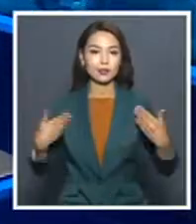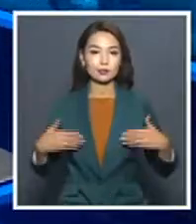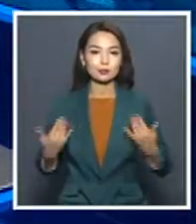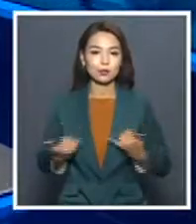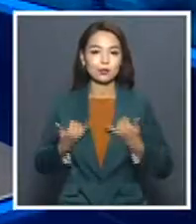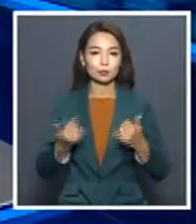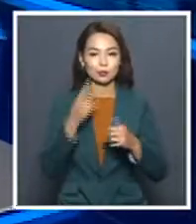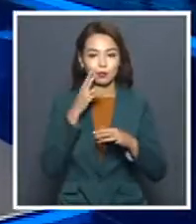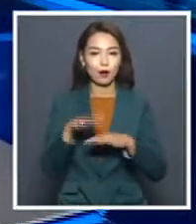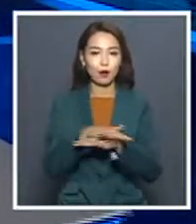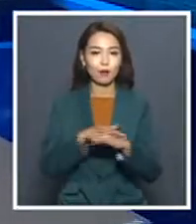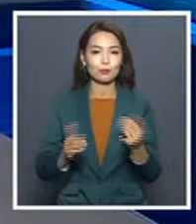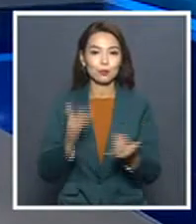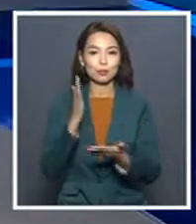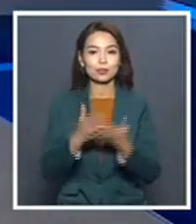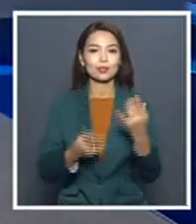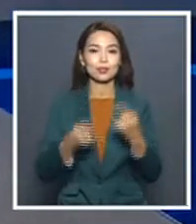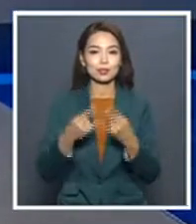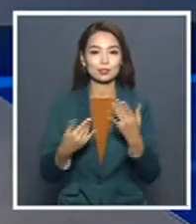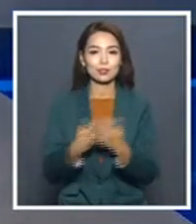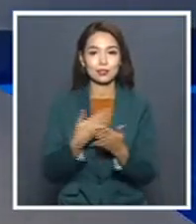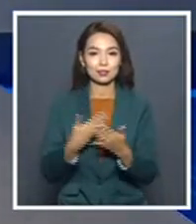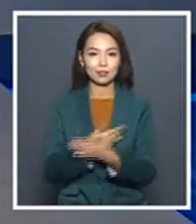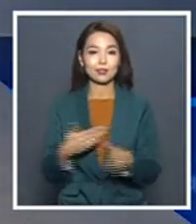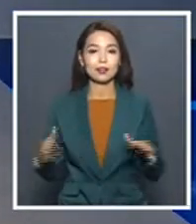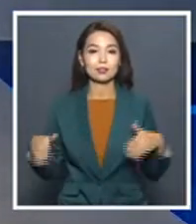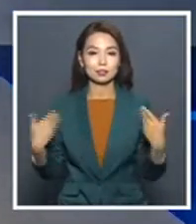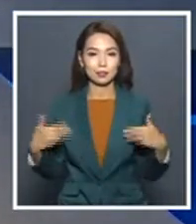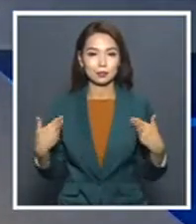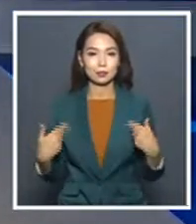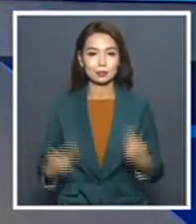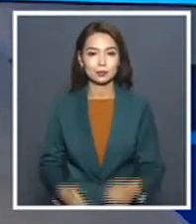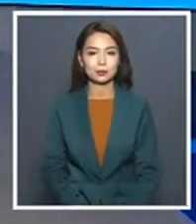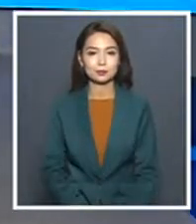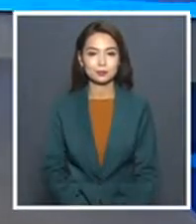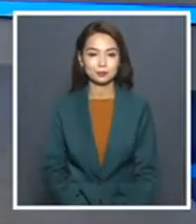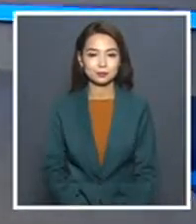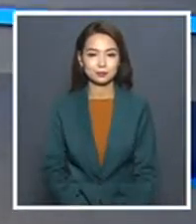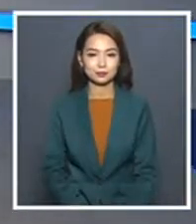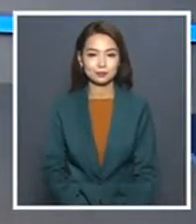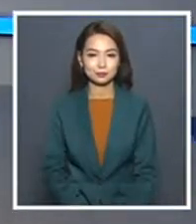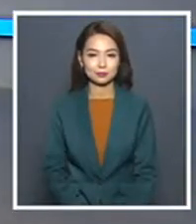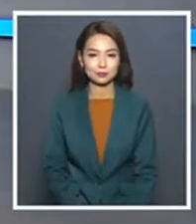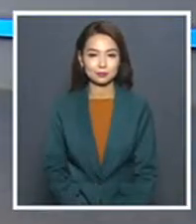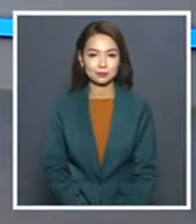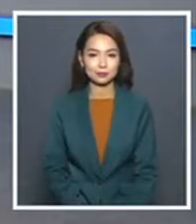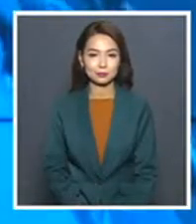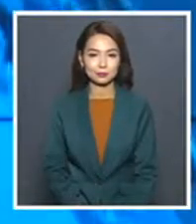Армысыздар, ұлттық арнада ақпарат студияда мен Альбина Әшім және сурда аудармашы Айдана Өтегенова.